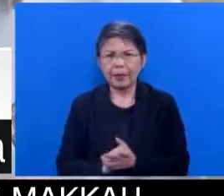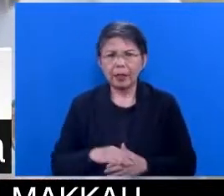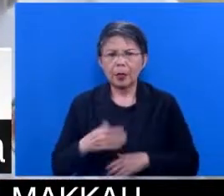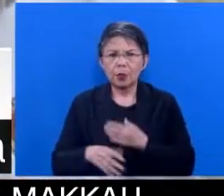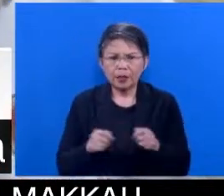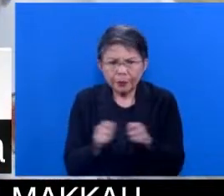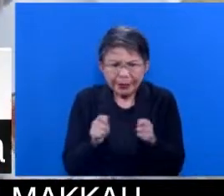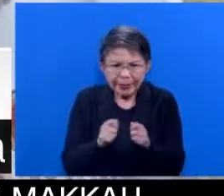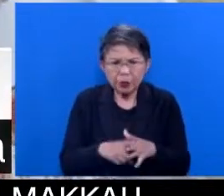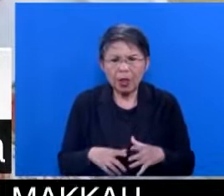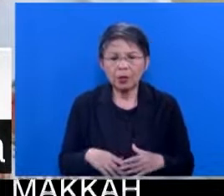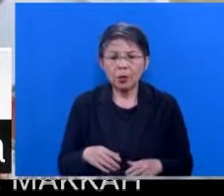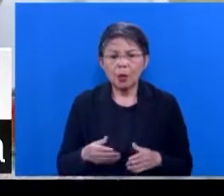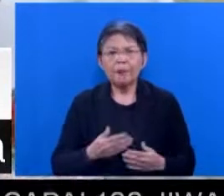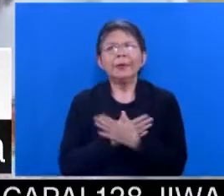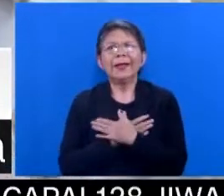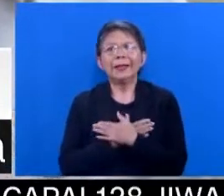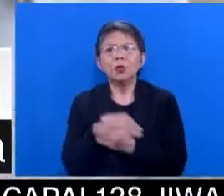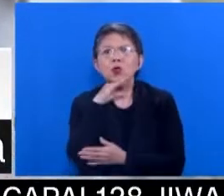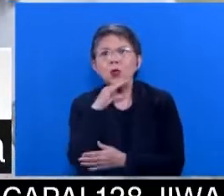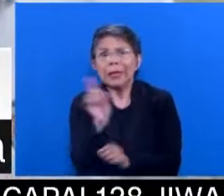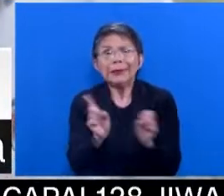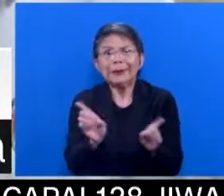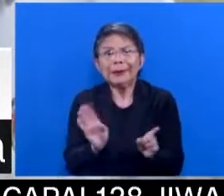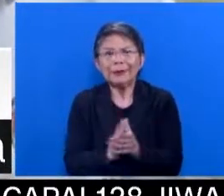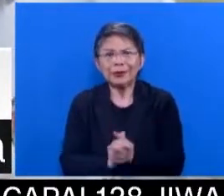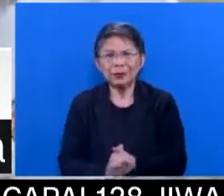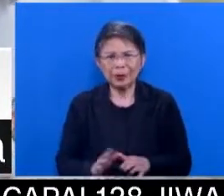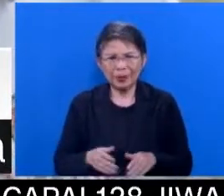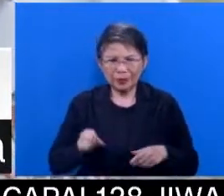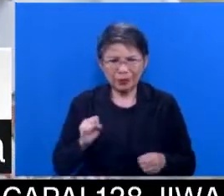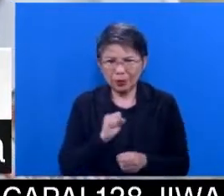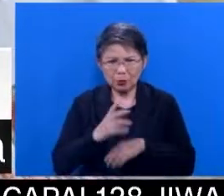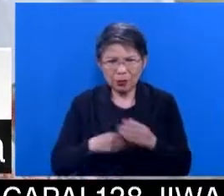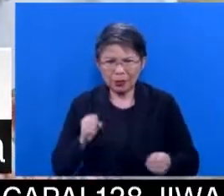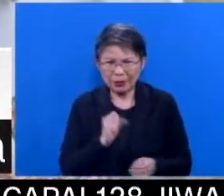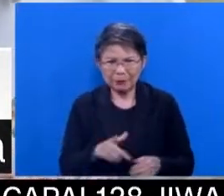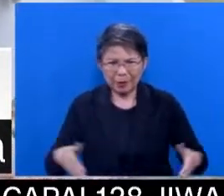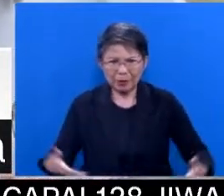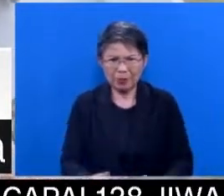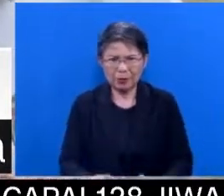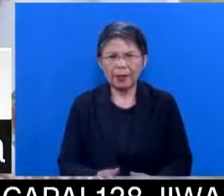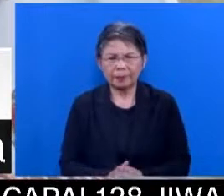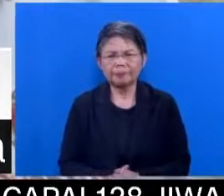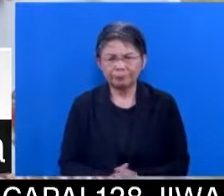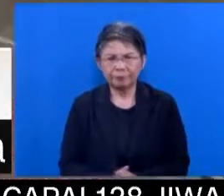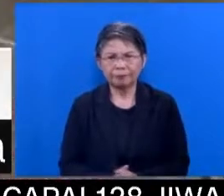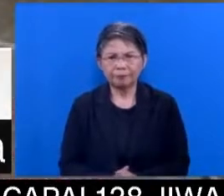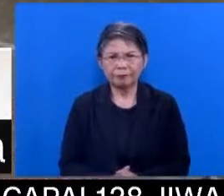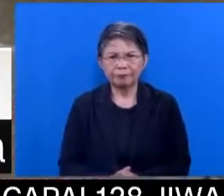prosesnya nanti pasti akan menunggu jeda waktu yang cukup lama untuk proses pemakaman yang akan dilakukan oleh